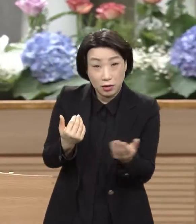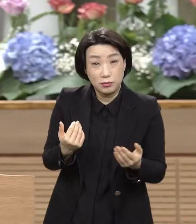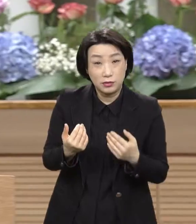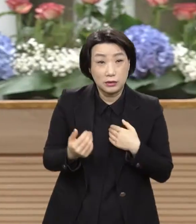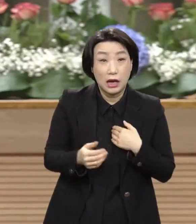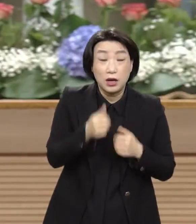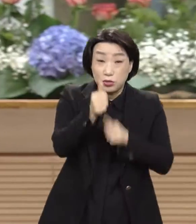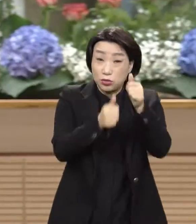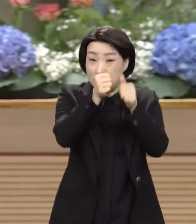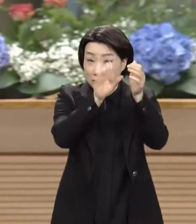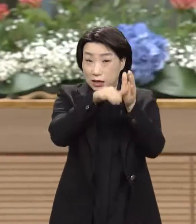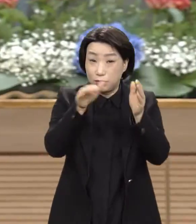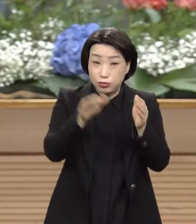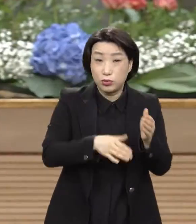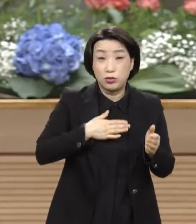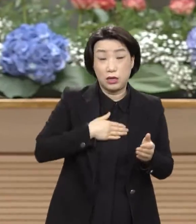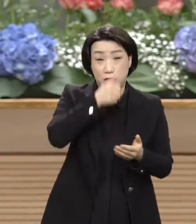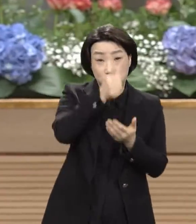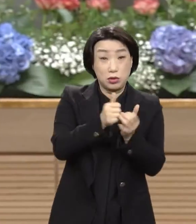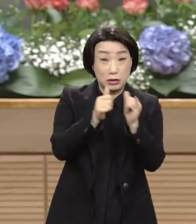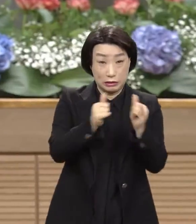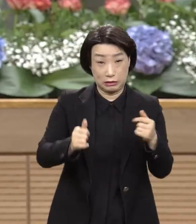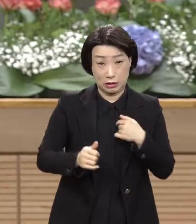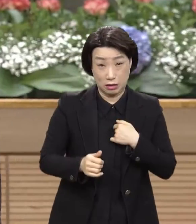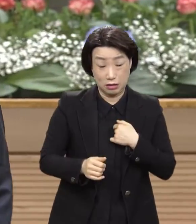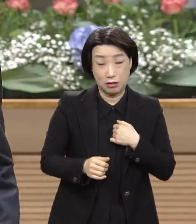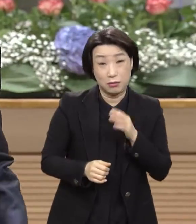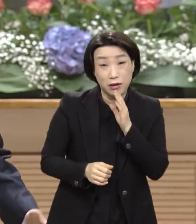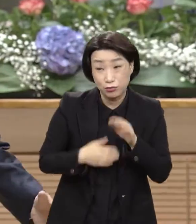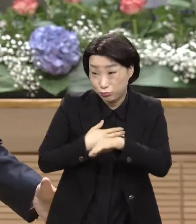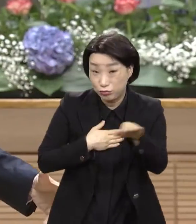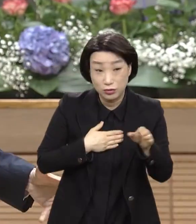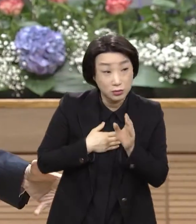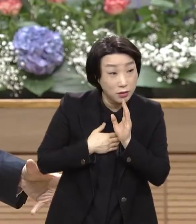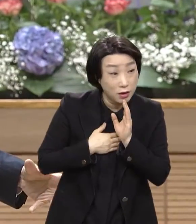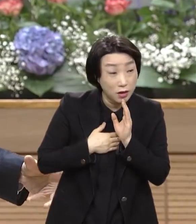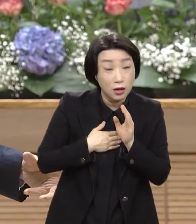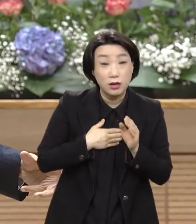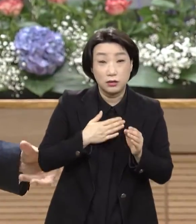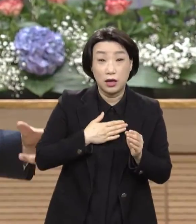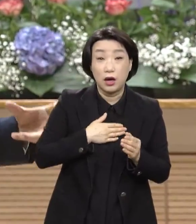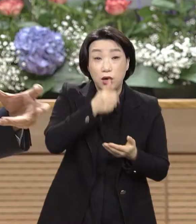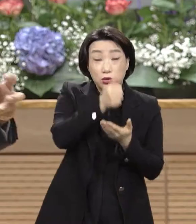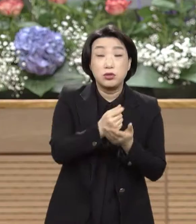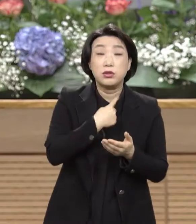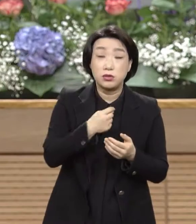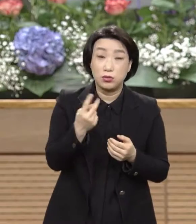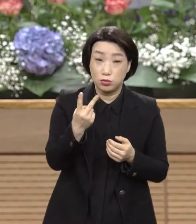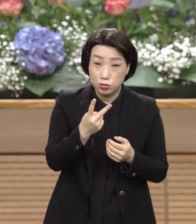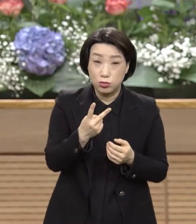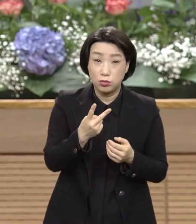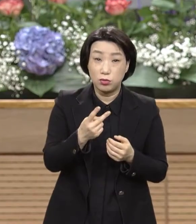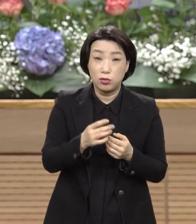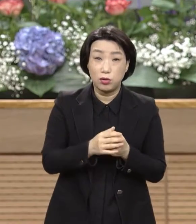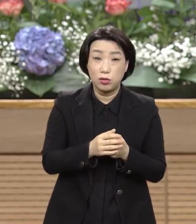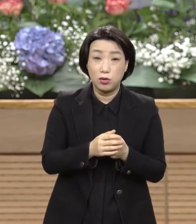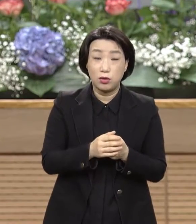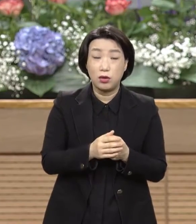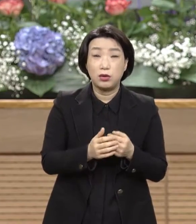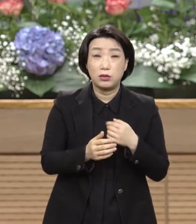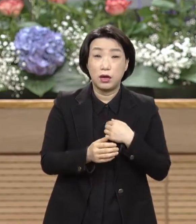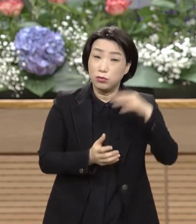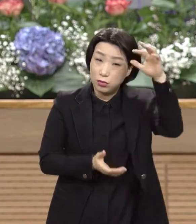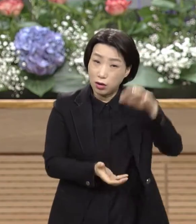나는 조상부터 죄인으로서 내가 범죄한 죄와 아울러